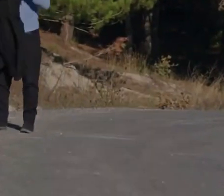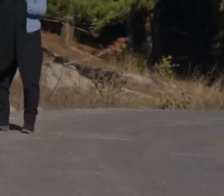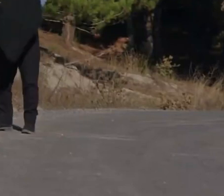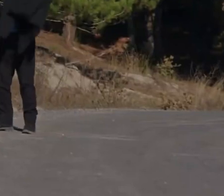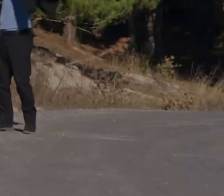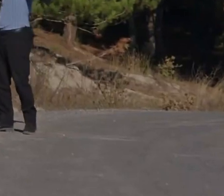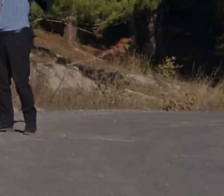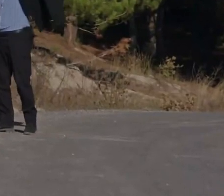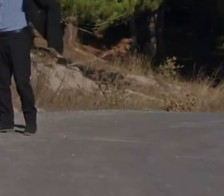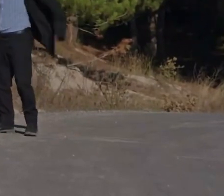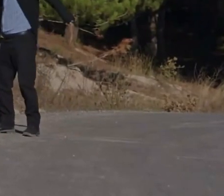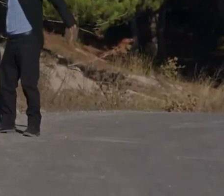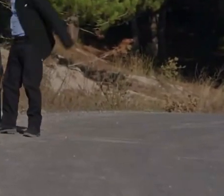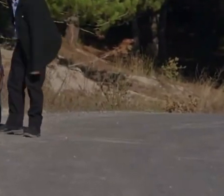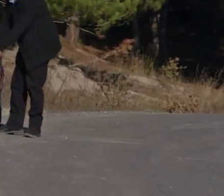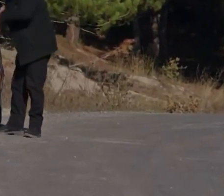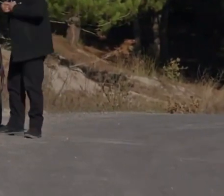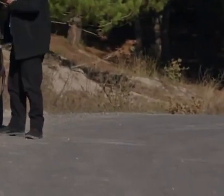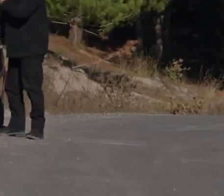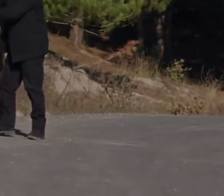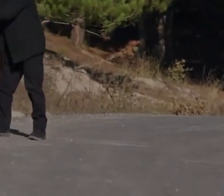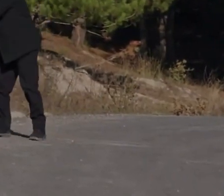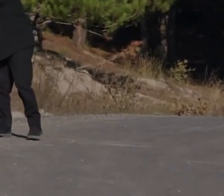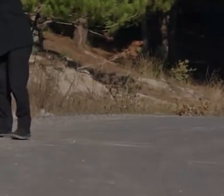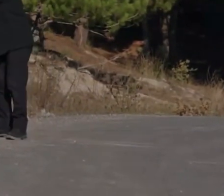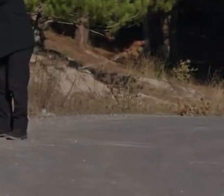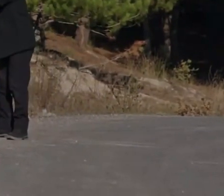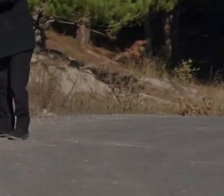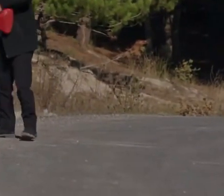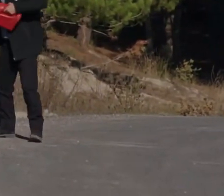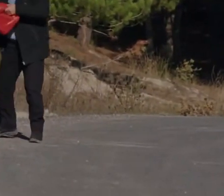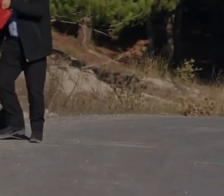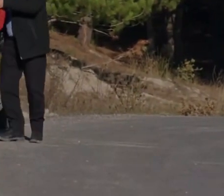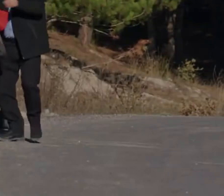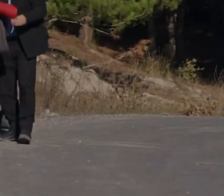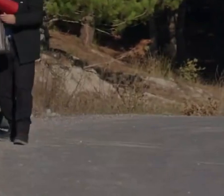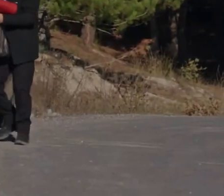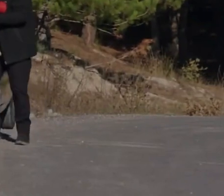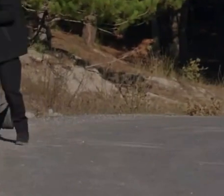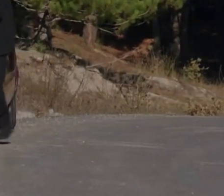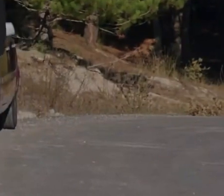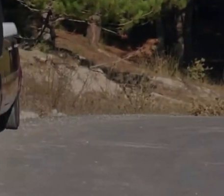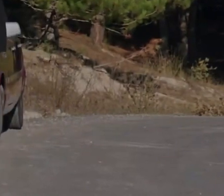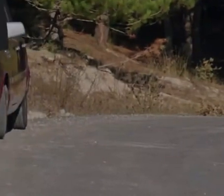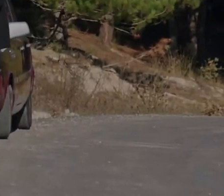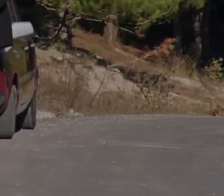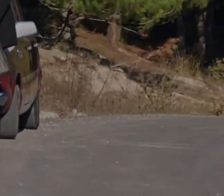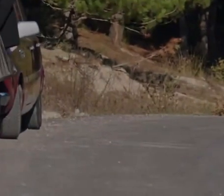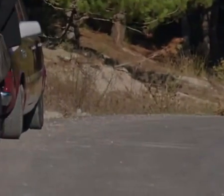İsmail bir naylon poşet, bidon ve ceketini almış. Ceketini giydi, bidonu eline aldı. Aysu zaten paltosuyla